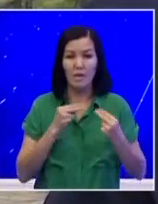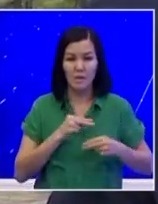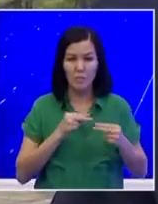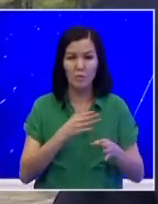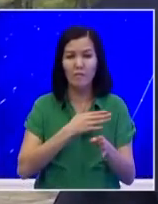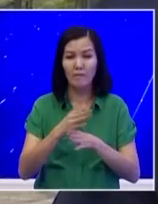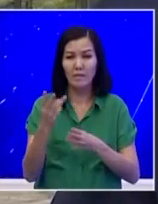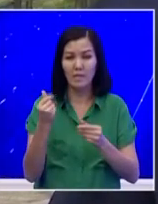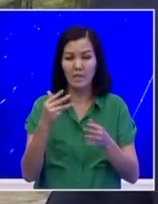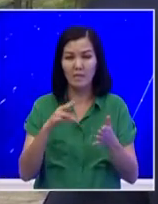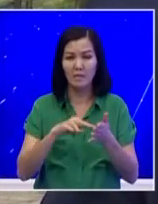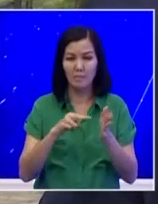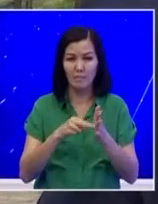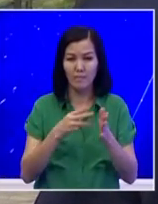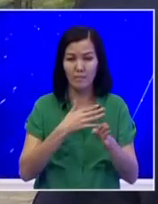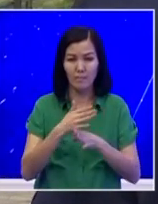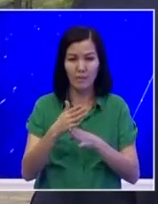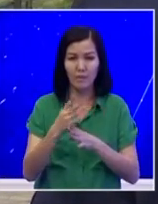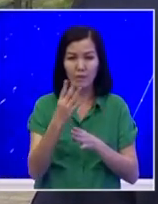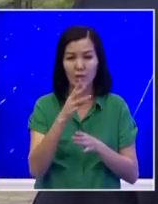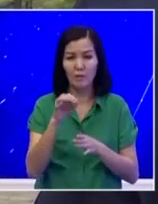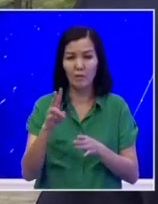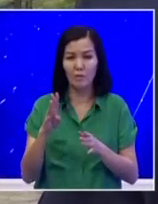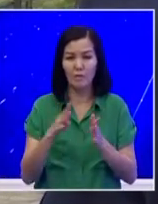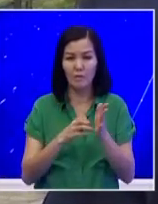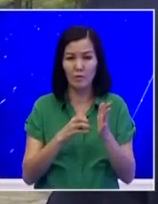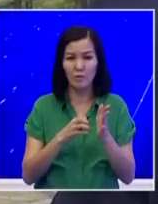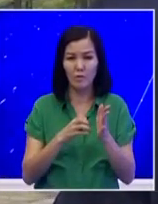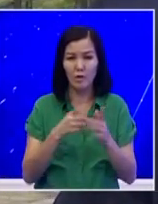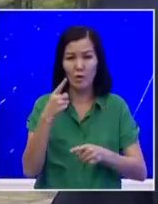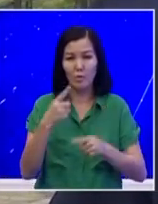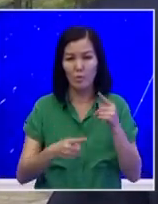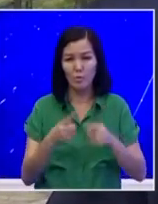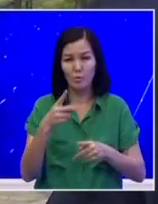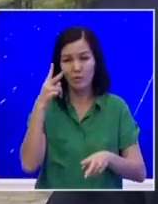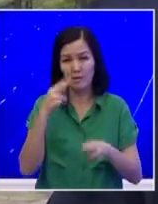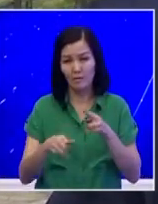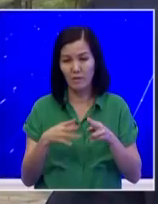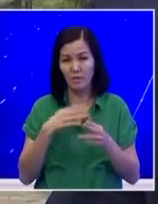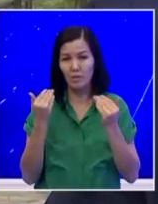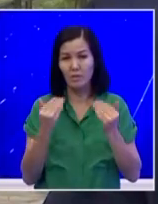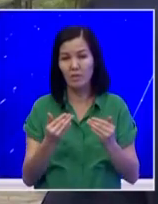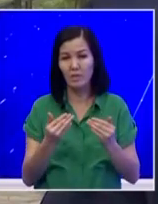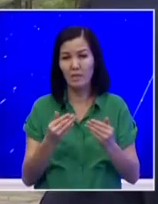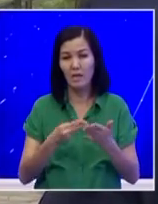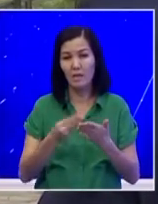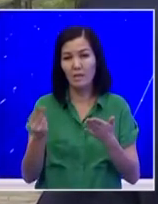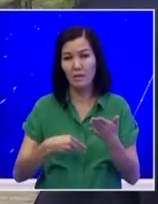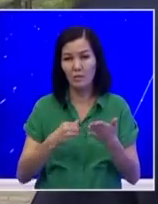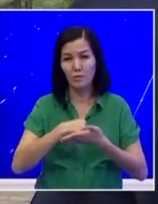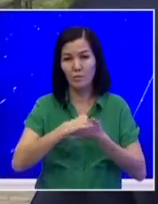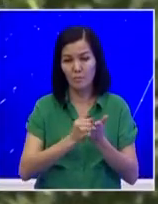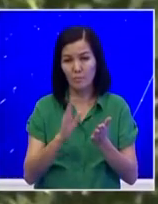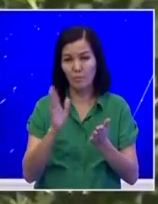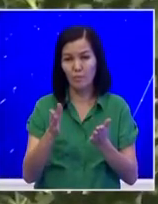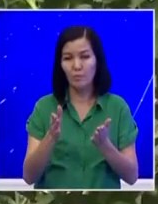выделены финансовые средства в сумме 4 миллиона 900. Конкурсные процедуры завершены. Сейчас идет заключение договора.